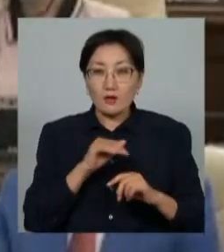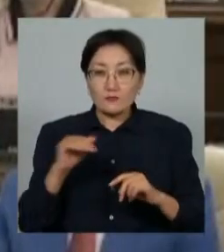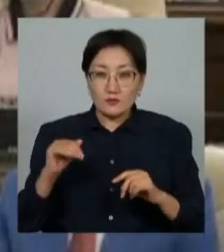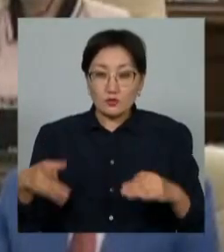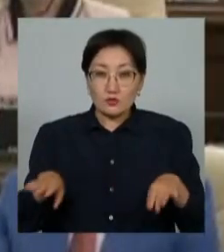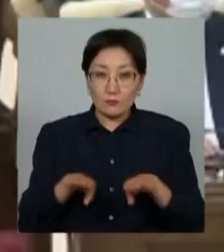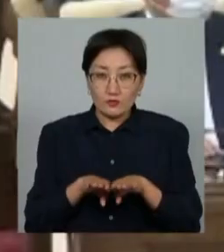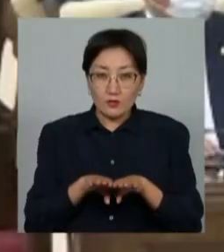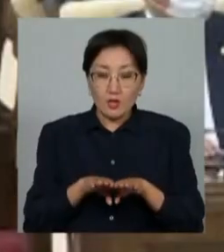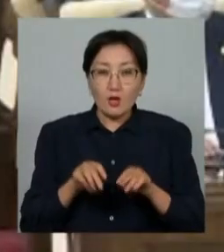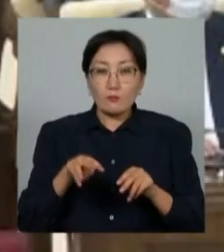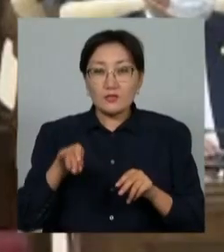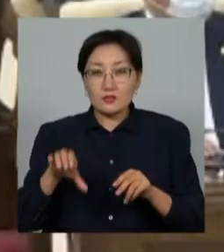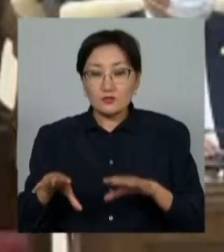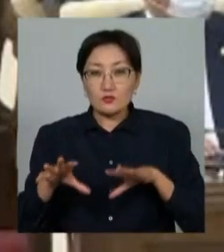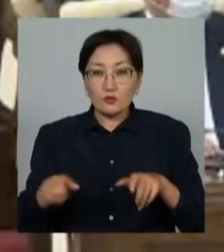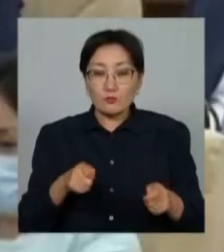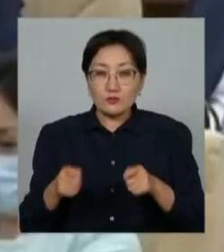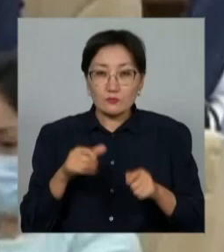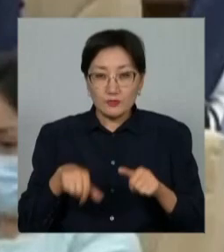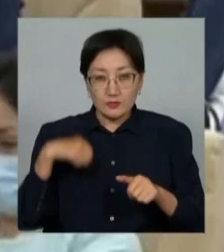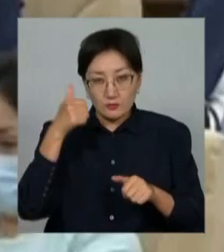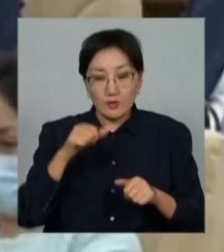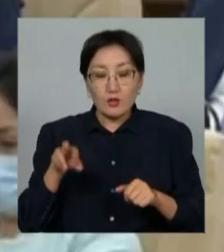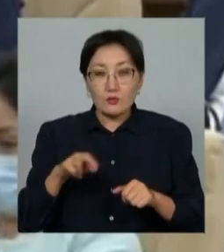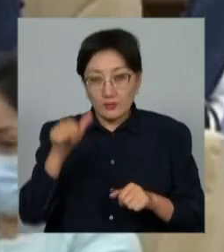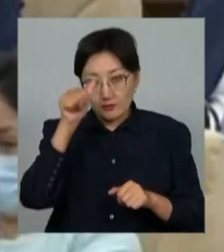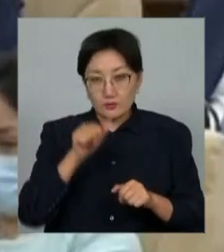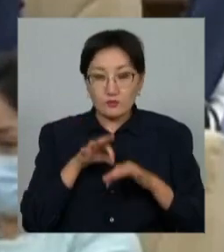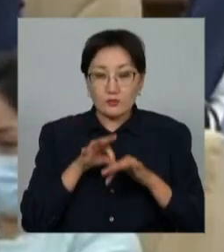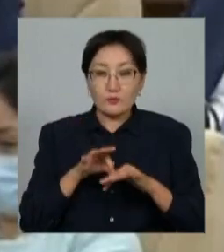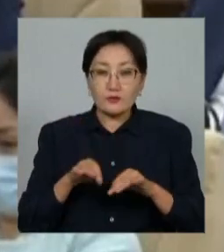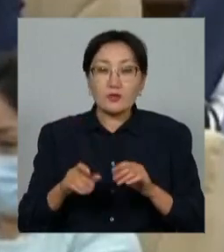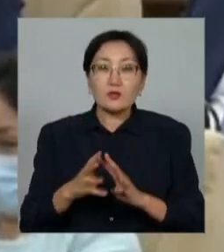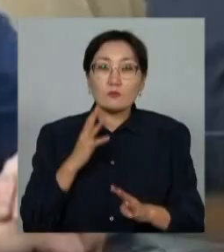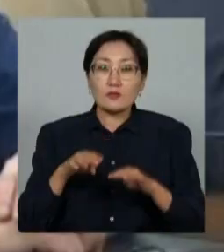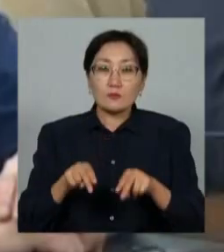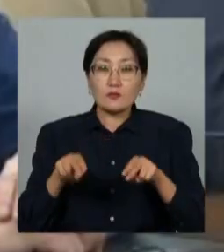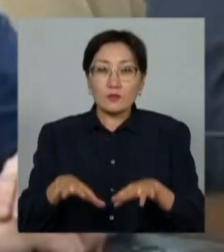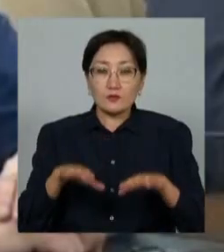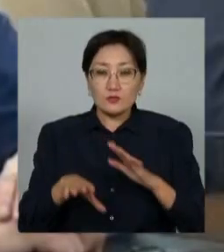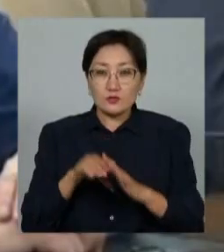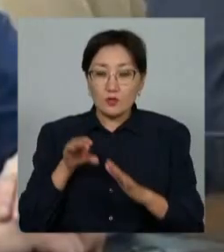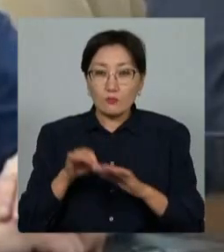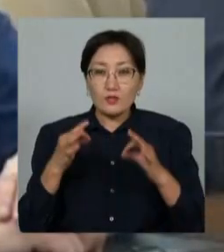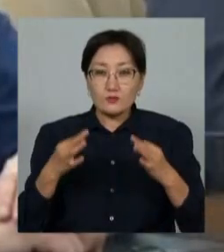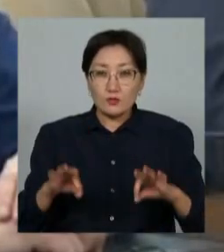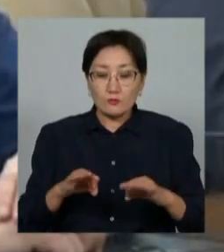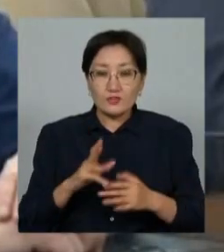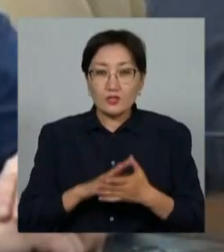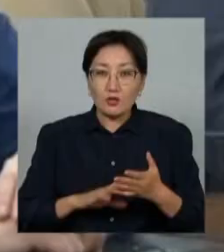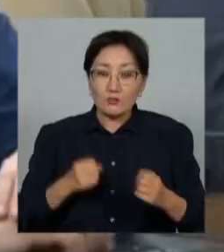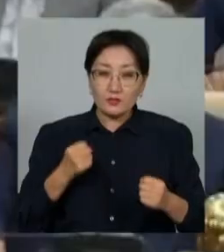түрде жабылды. Мәжіліс төрағасы өз сөзінде биыл қаңтар айында өткен кезекті парламент сайлауы елімізде демократияны одан